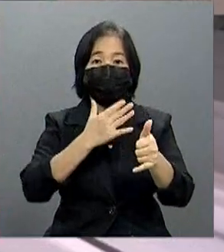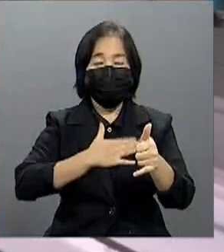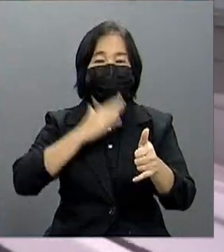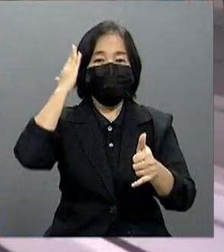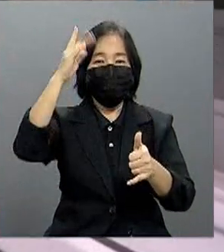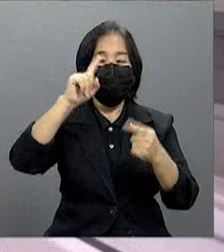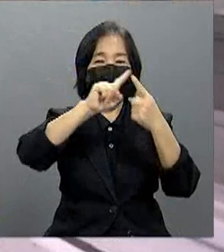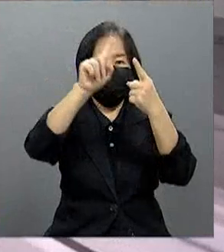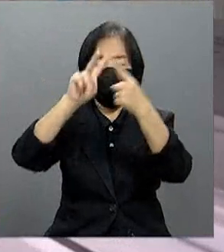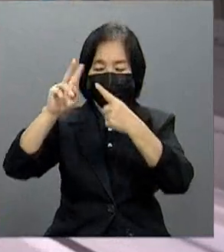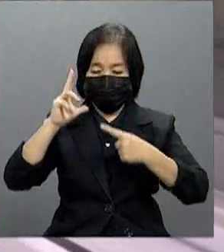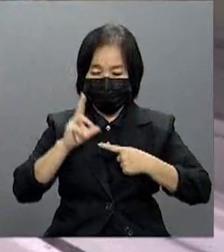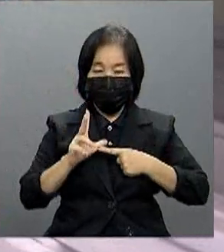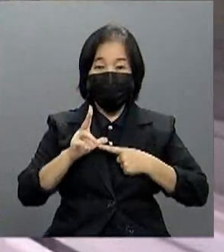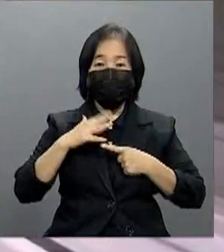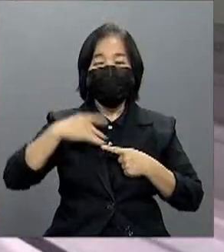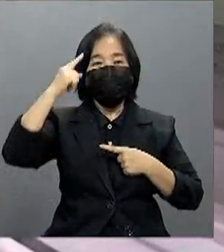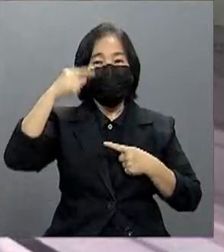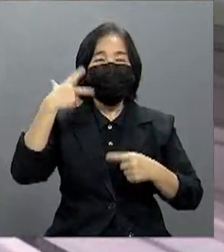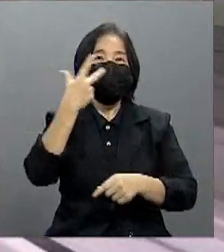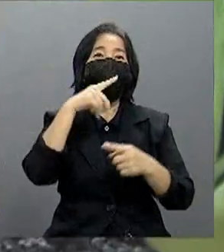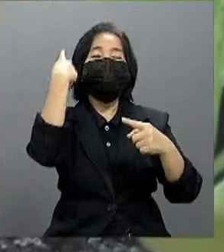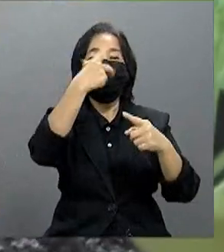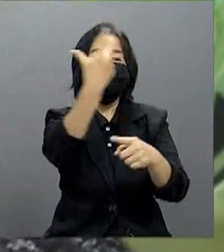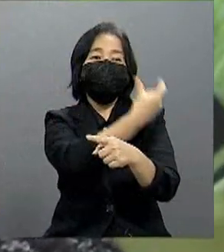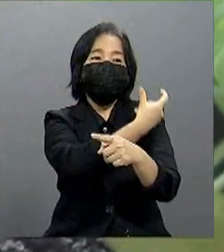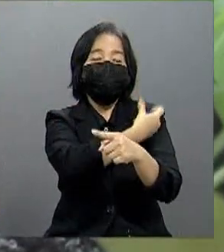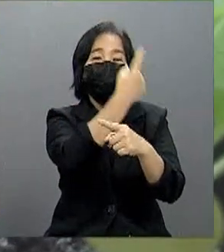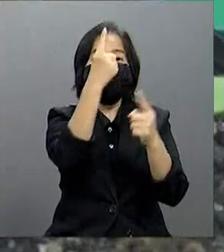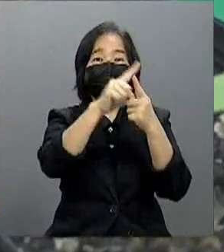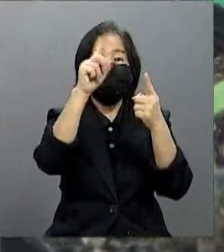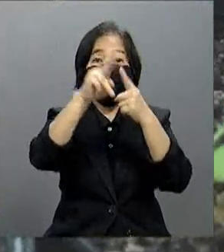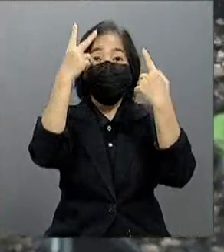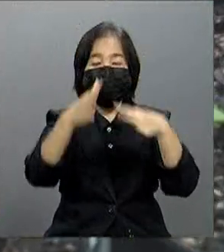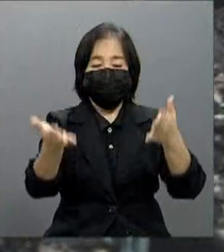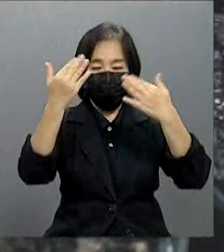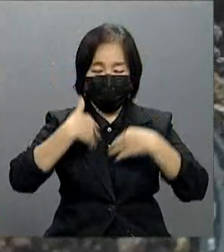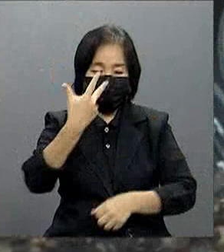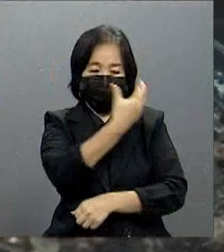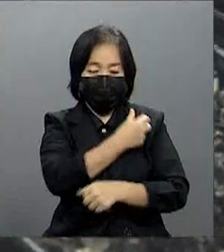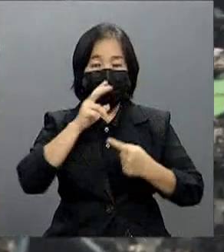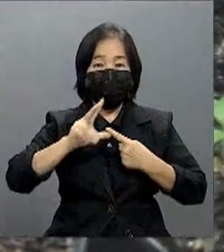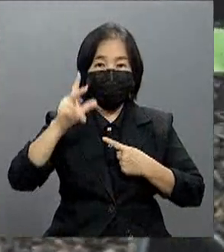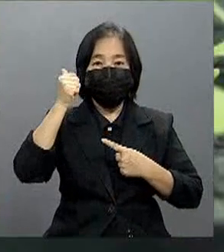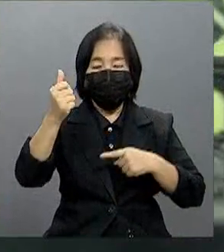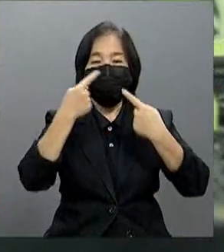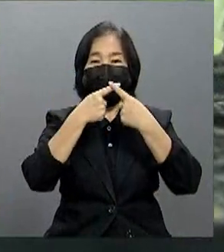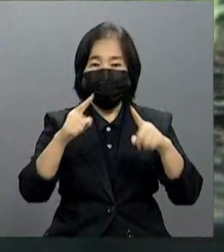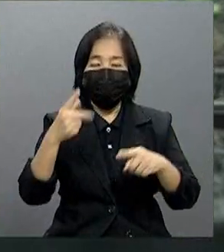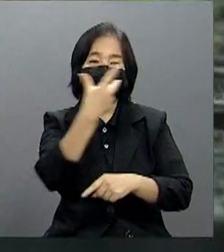ไปทั้ง2เข็มแล้วนะครับและตอนนี้ก็เพิ่งได้ข้อมูลมาว่าจริงๆแล้วเข็ม3ที่เรากระตุ้นไปเนี่ยหลังจากฉีดเข็ม2ประม